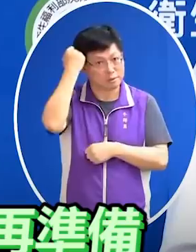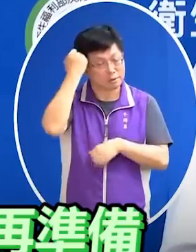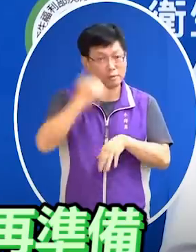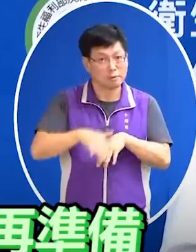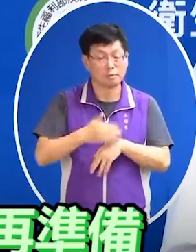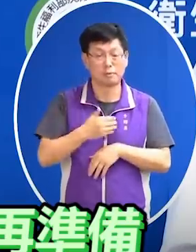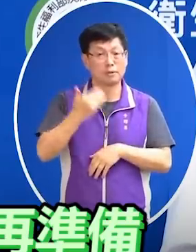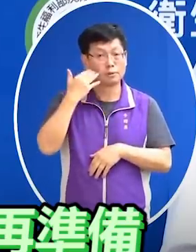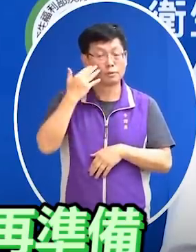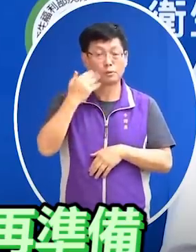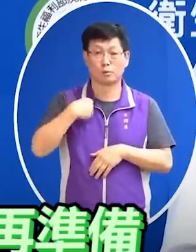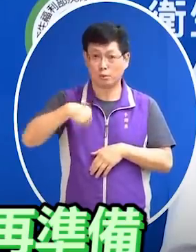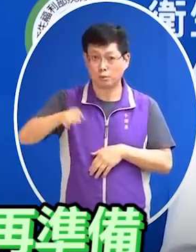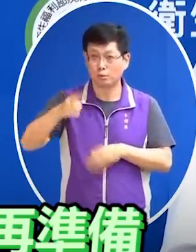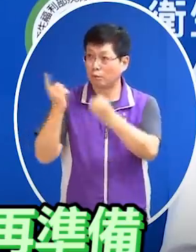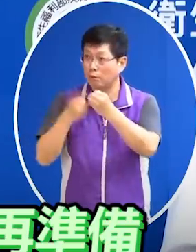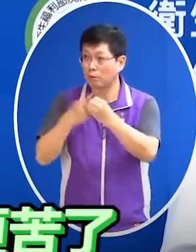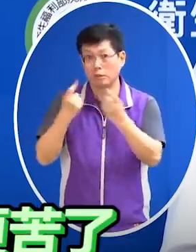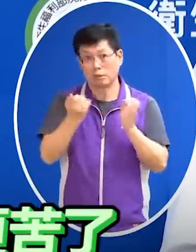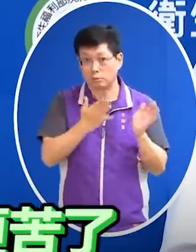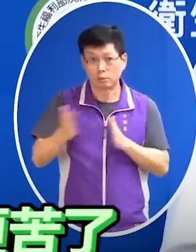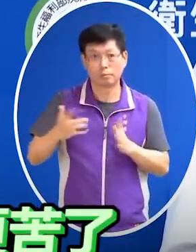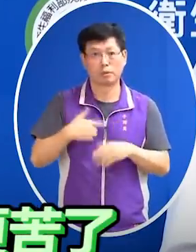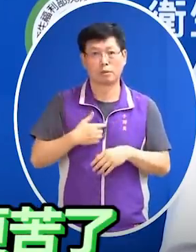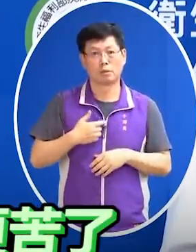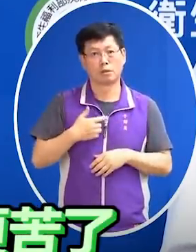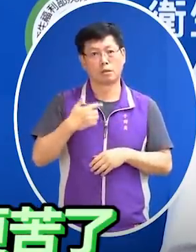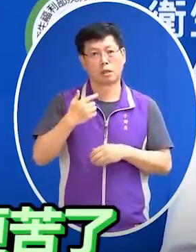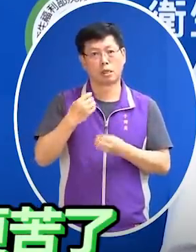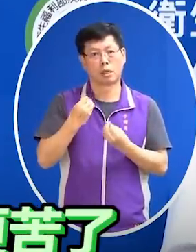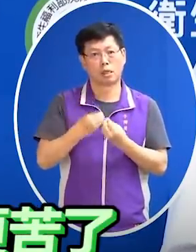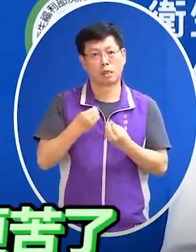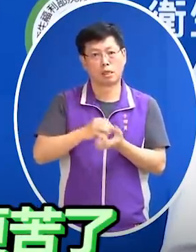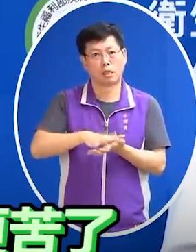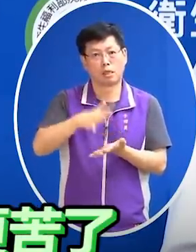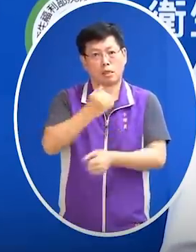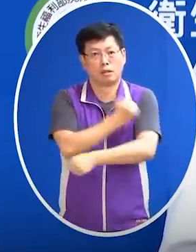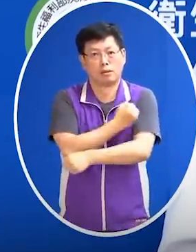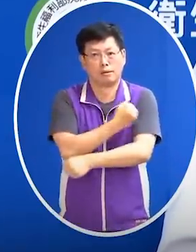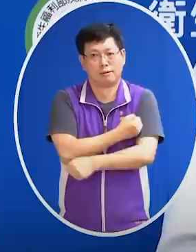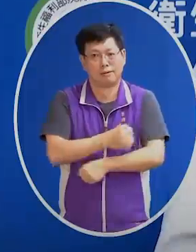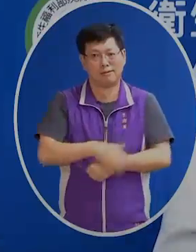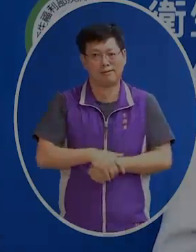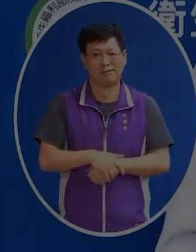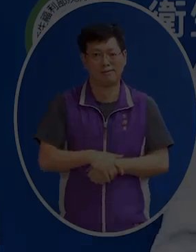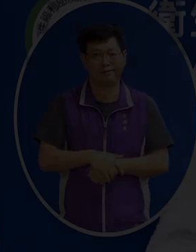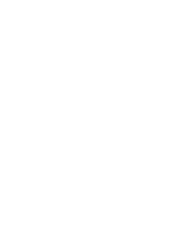那如果每次去看个球，又要再准备很多，那不是就更苦了？